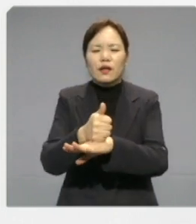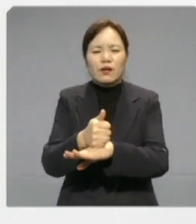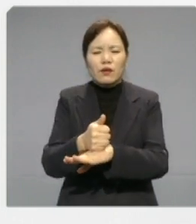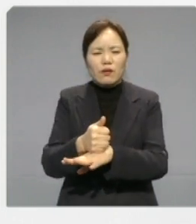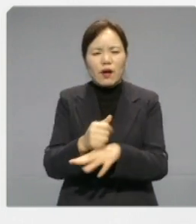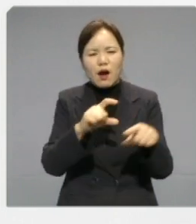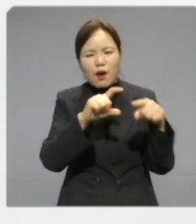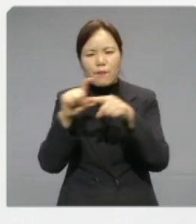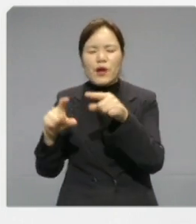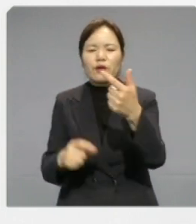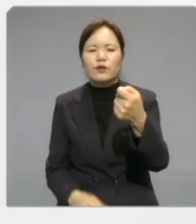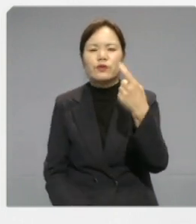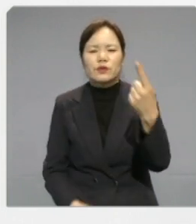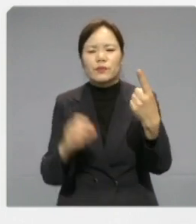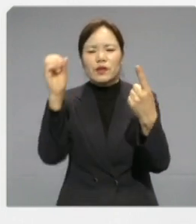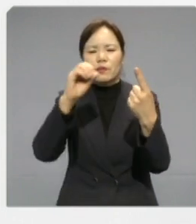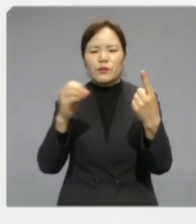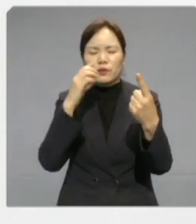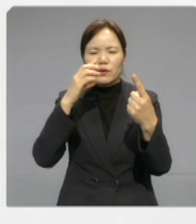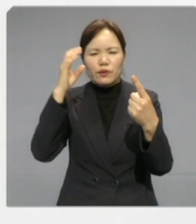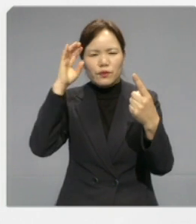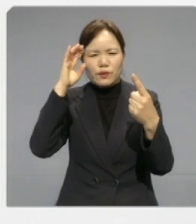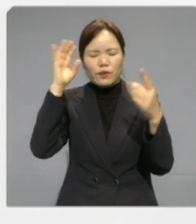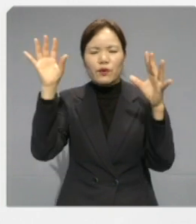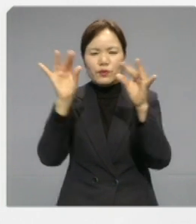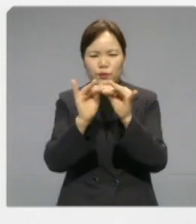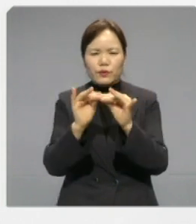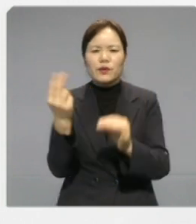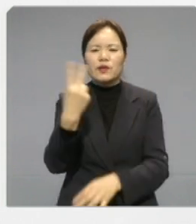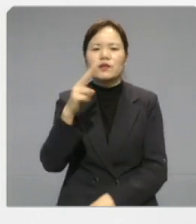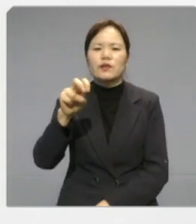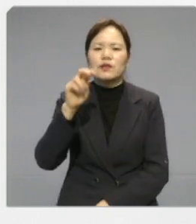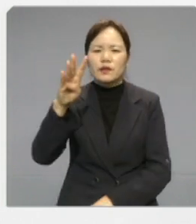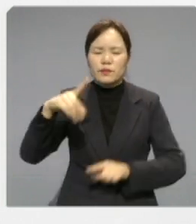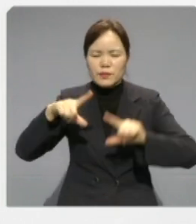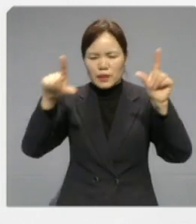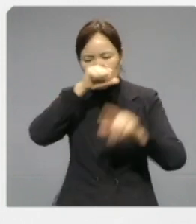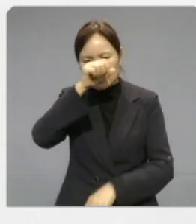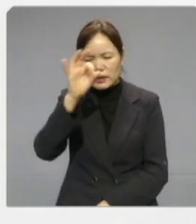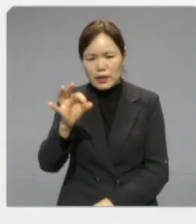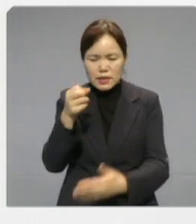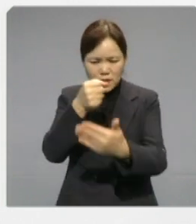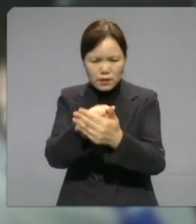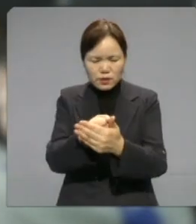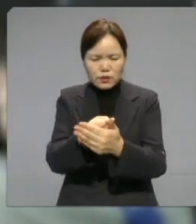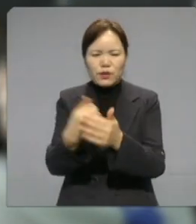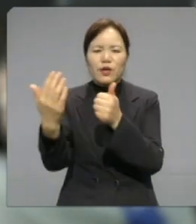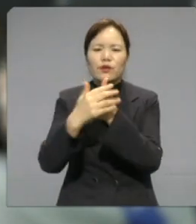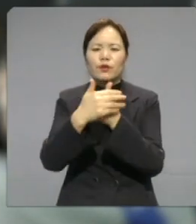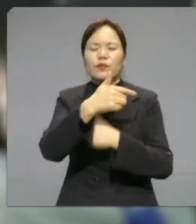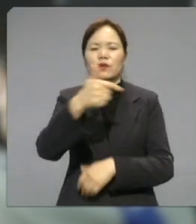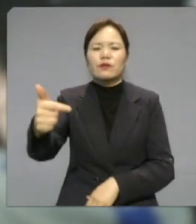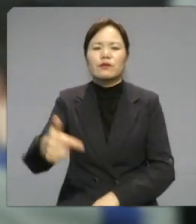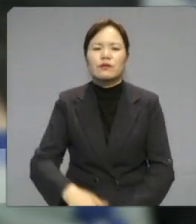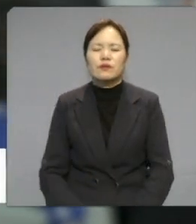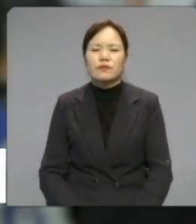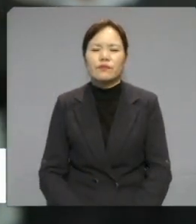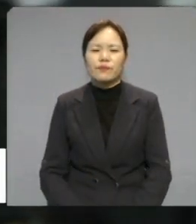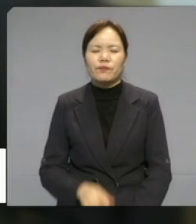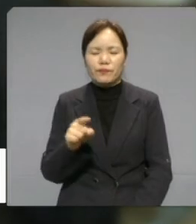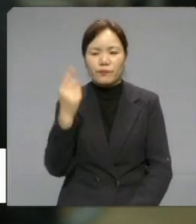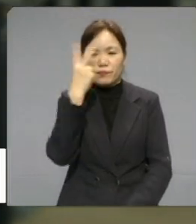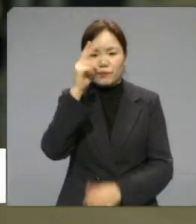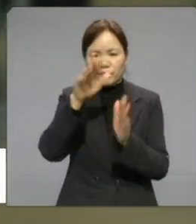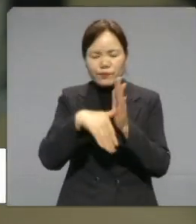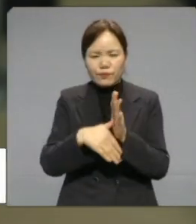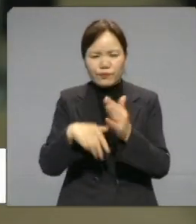평균 61%의 지지를 얻으며 2024년 예산 편성에 큰 힘을 실었는데요. 이번